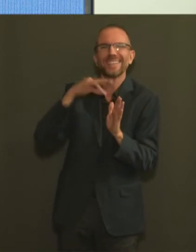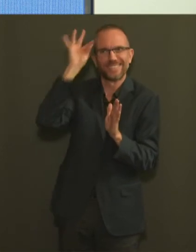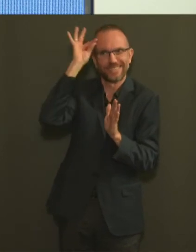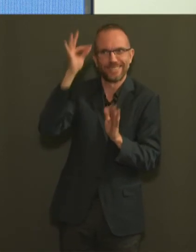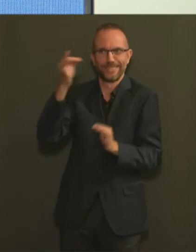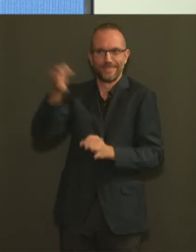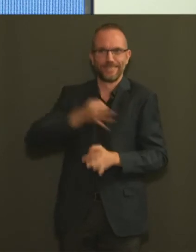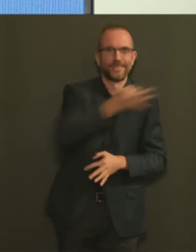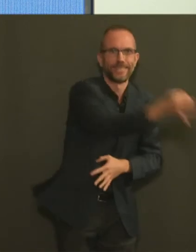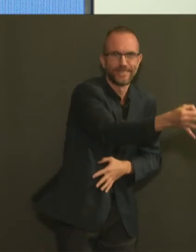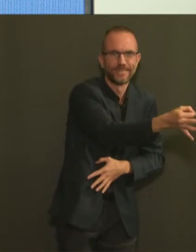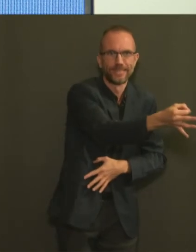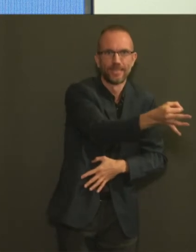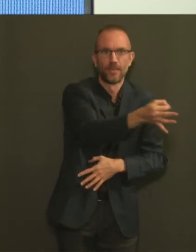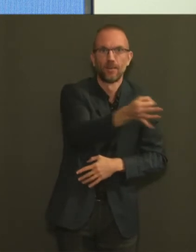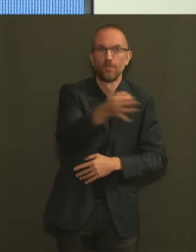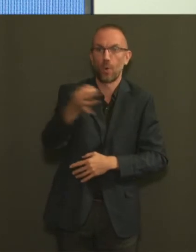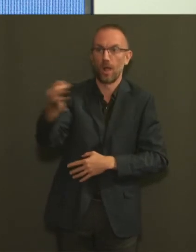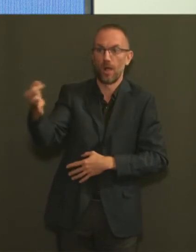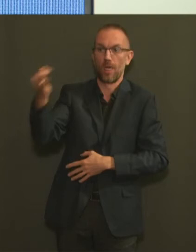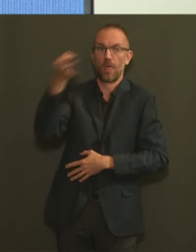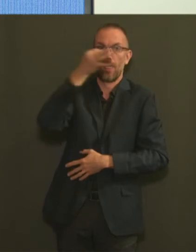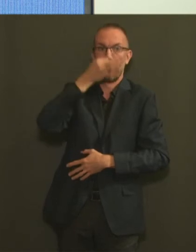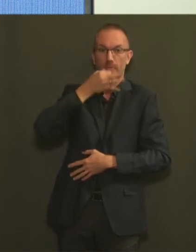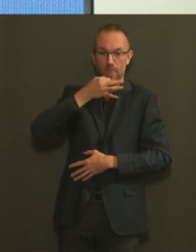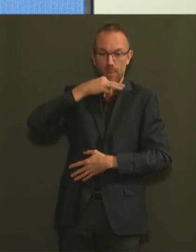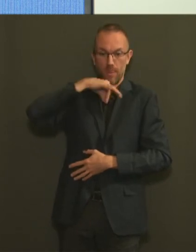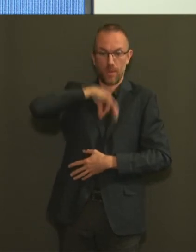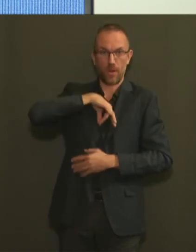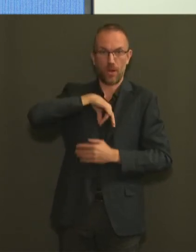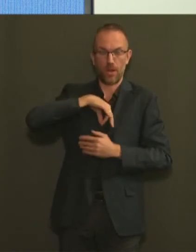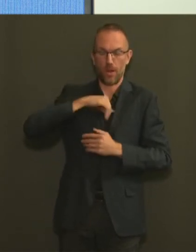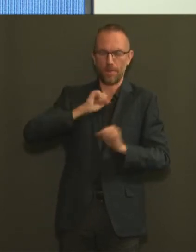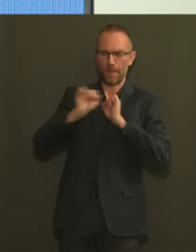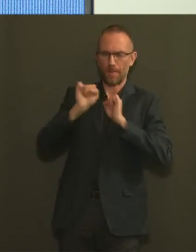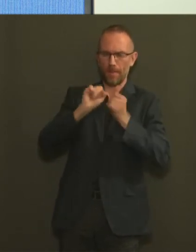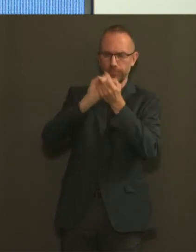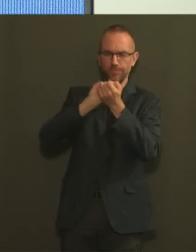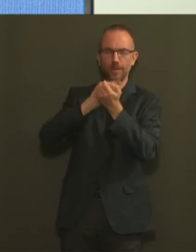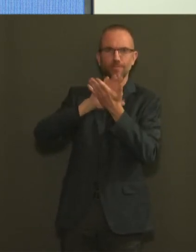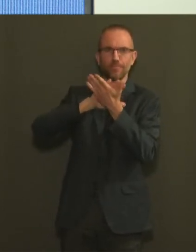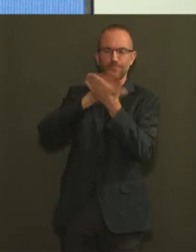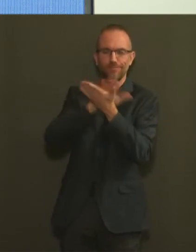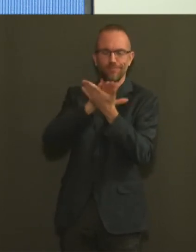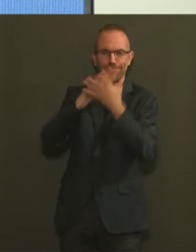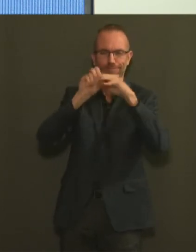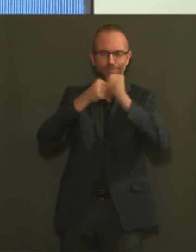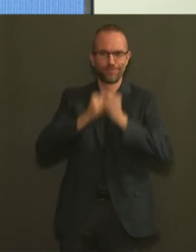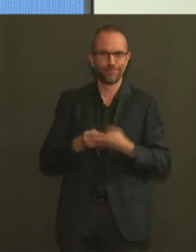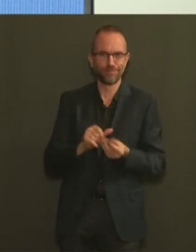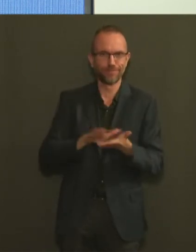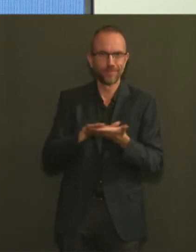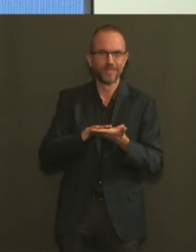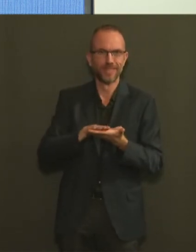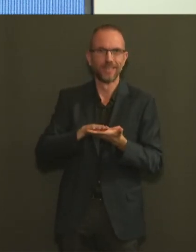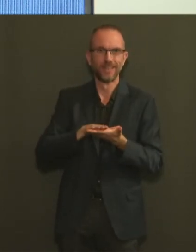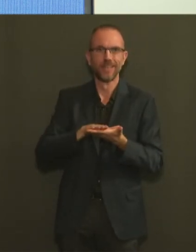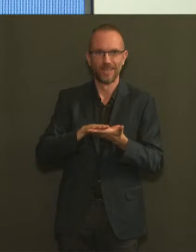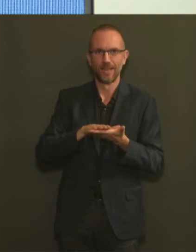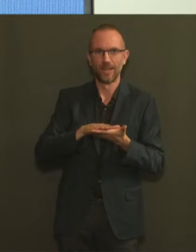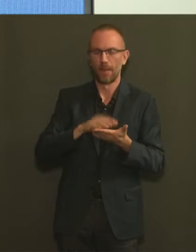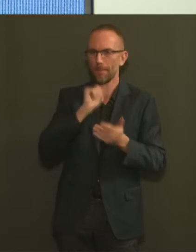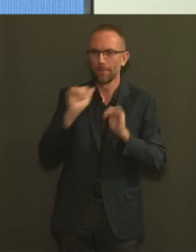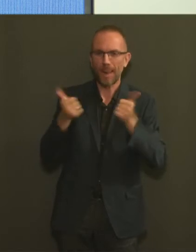encore servir de transmission et c'est pour cela que toute personne qu'elle ait fait ou pas fait l'infection que vite doivent